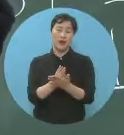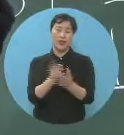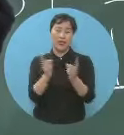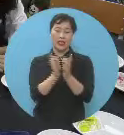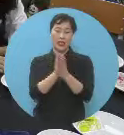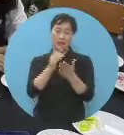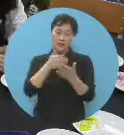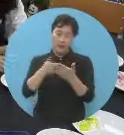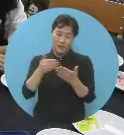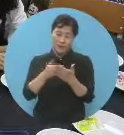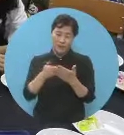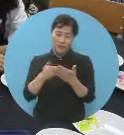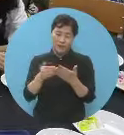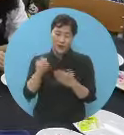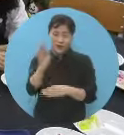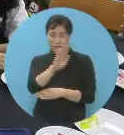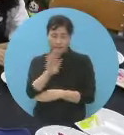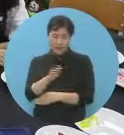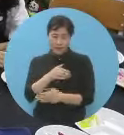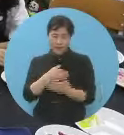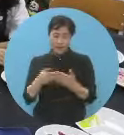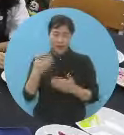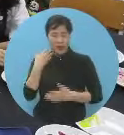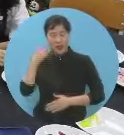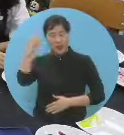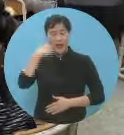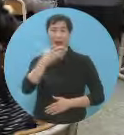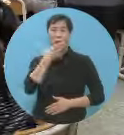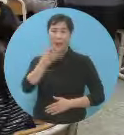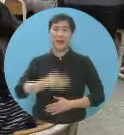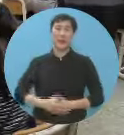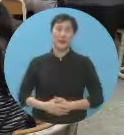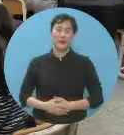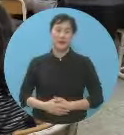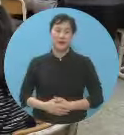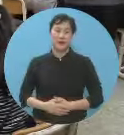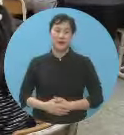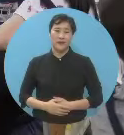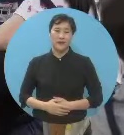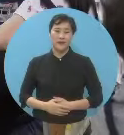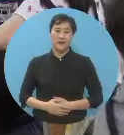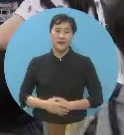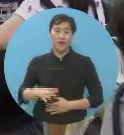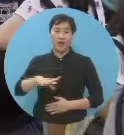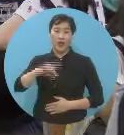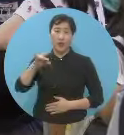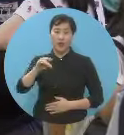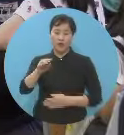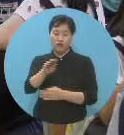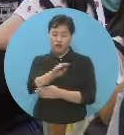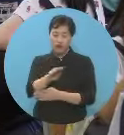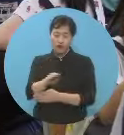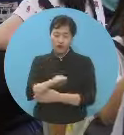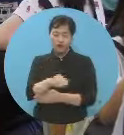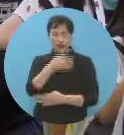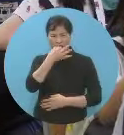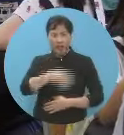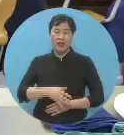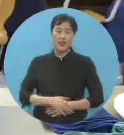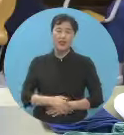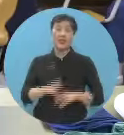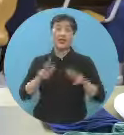그리며 수묵화의 매력을 느낄 수 있는 수묵놀이교실입니다. 처음엔 붓을 잡는 일도 어려웠지만 이제 잘